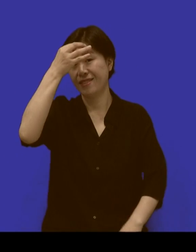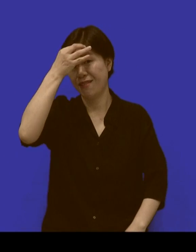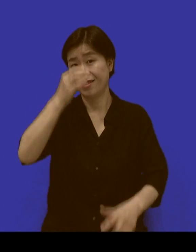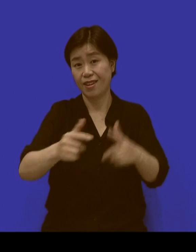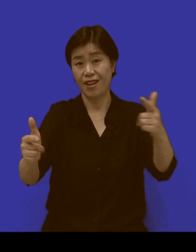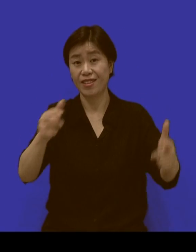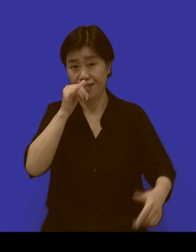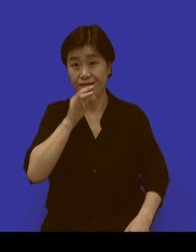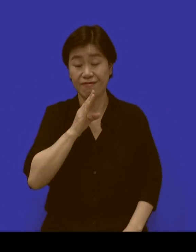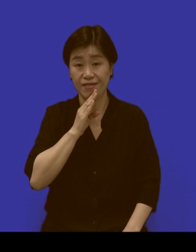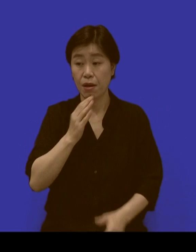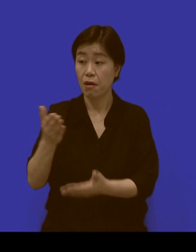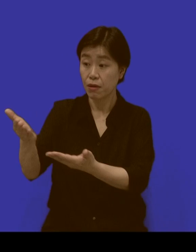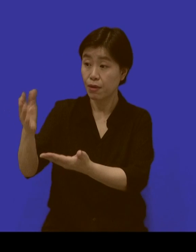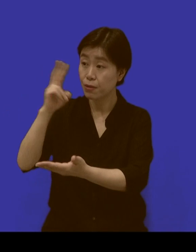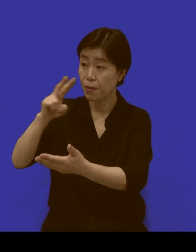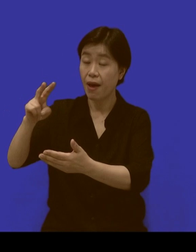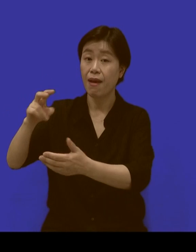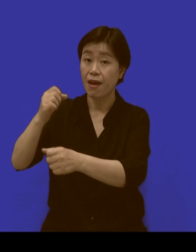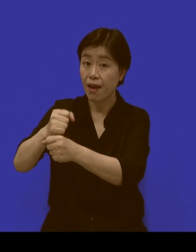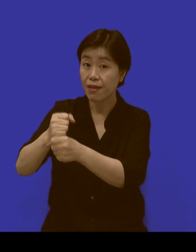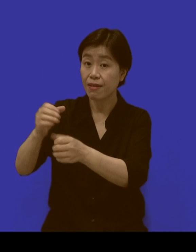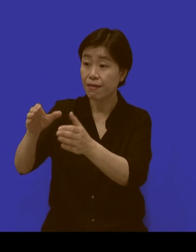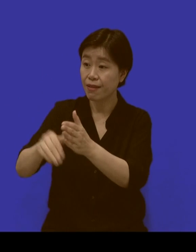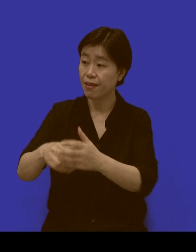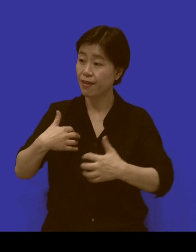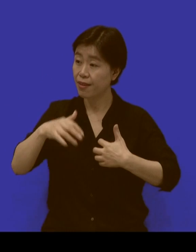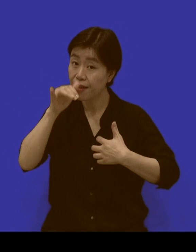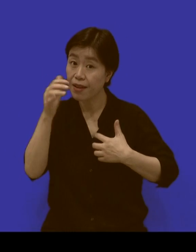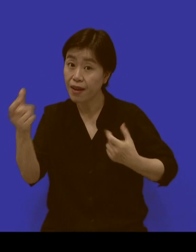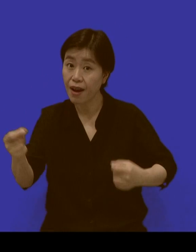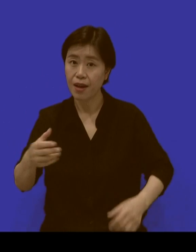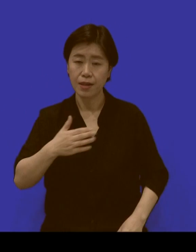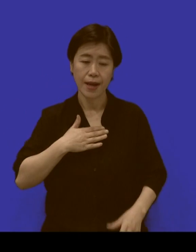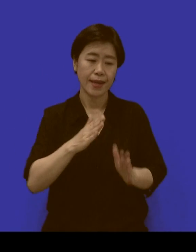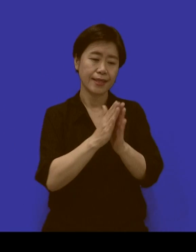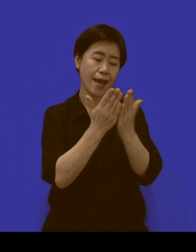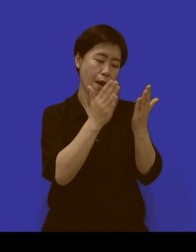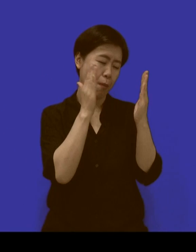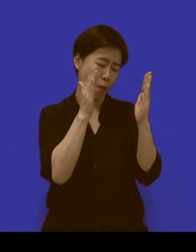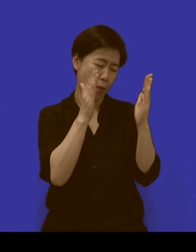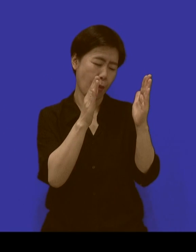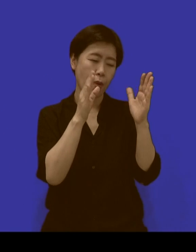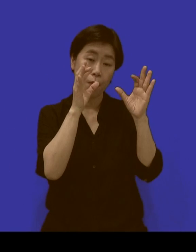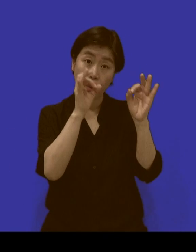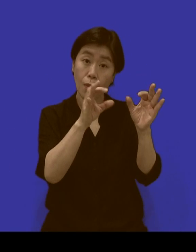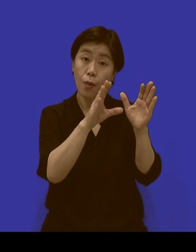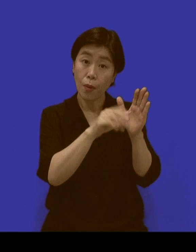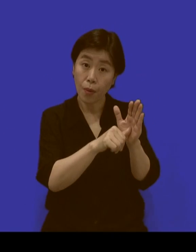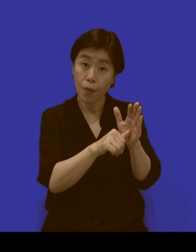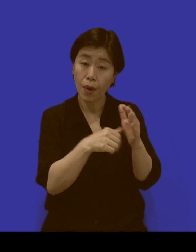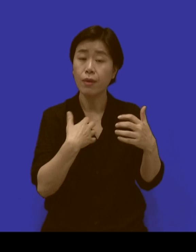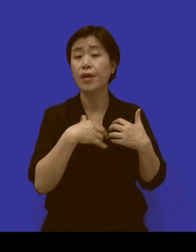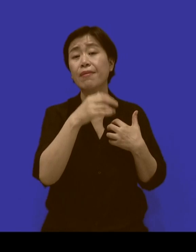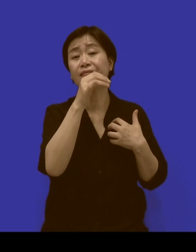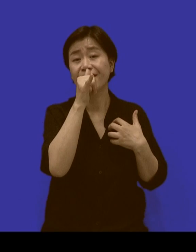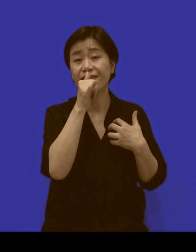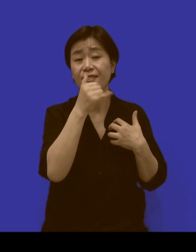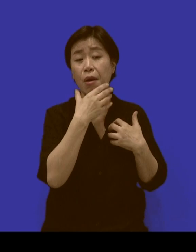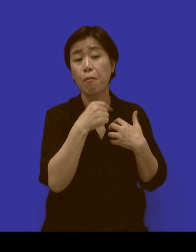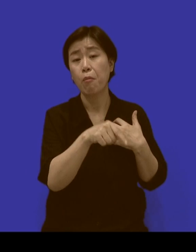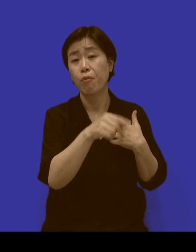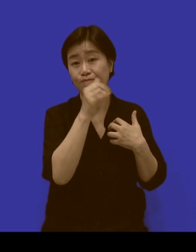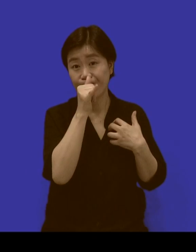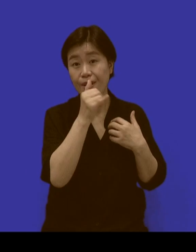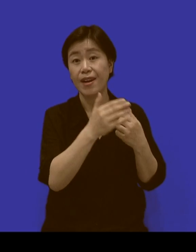네네. 음악 할 때 행복하잖아요. 또 예. 진리를 탐구할 때 행복한 게 있어요. 네, 그래서 행복함이 있어서 제가 또